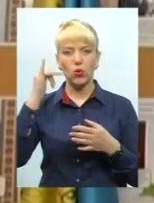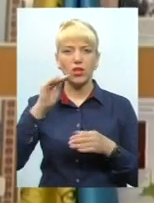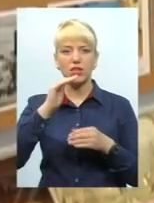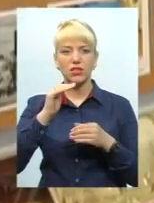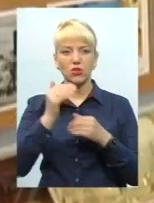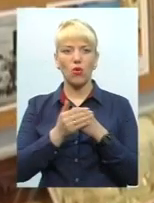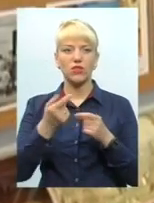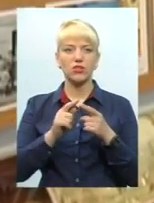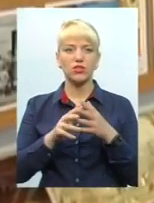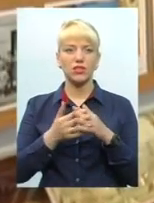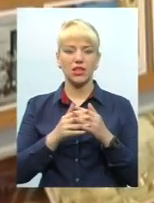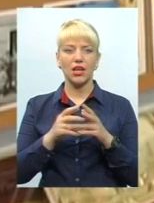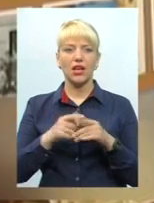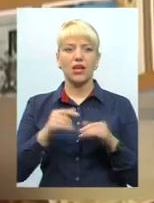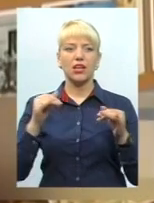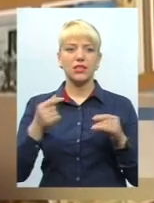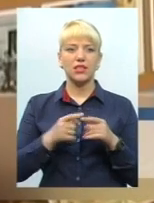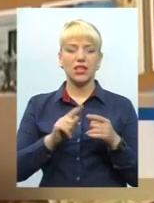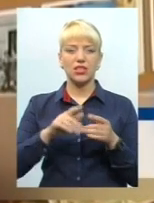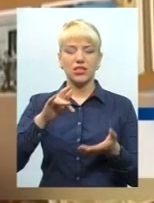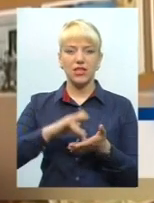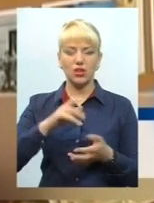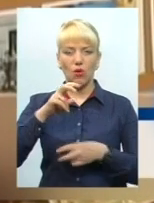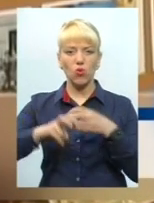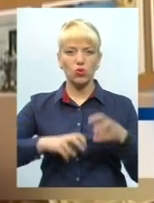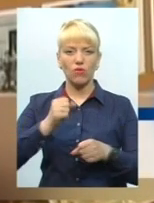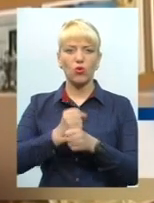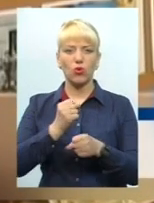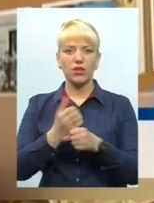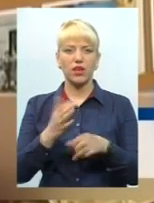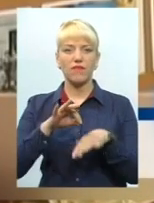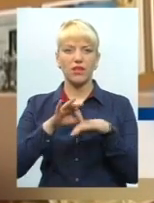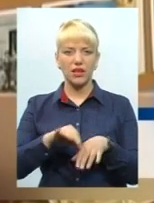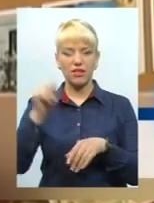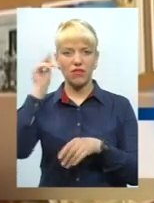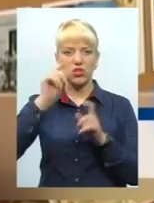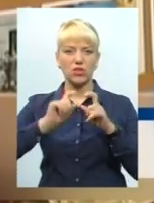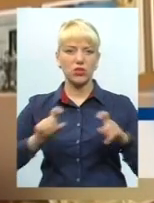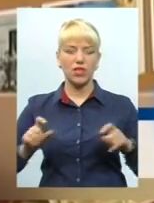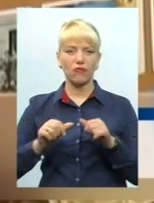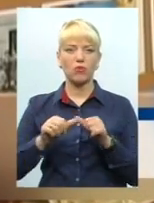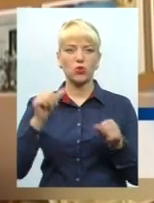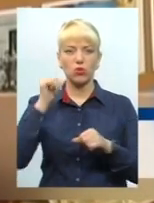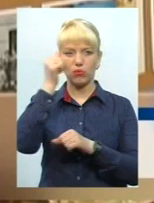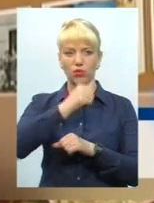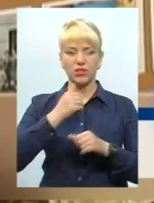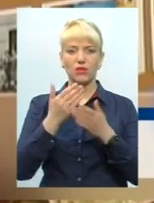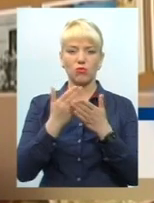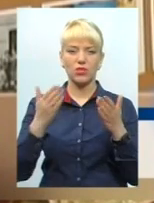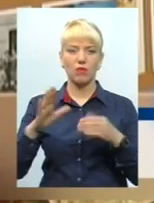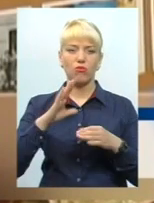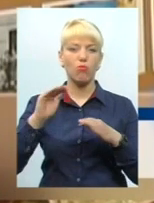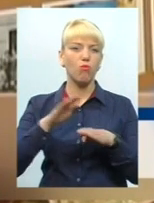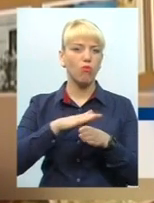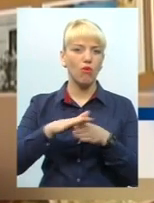дійсно центром усієї історико-краєзнавчої пошукової роботи, яка ведеться в навчальному закладі. У минулому році музей було повністю